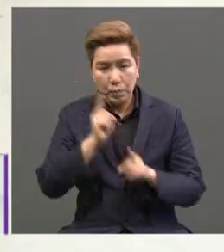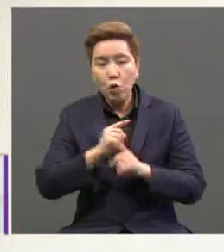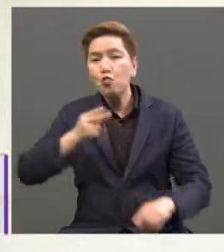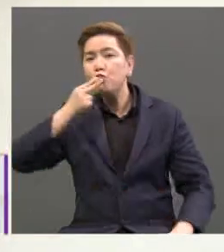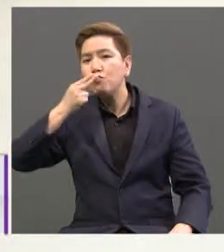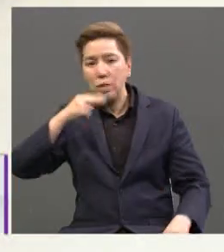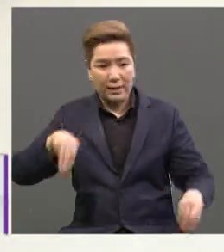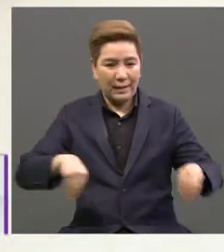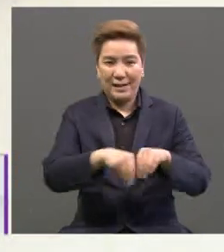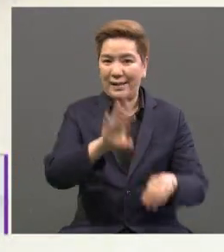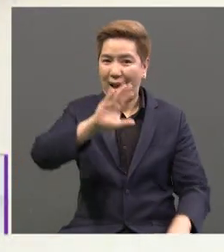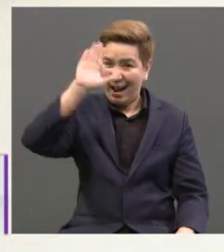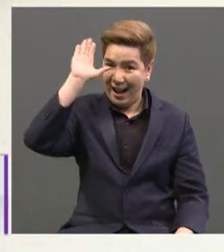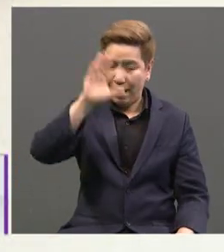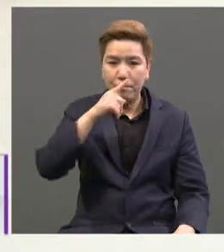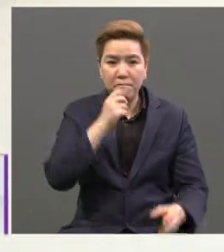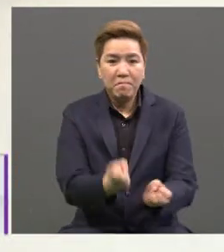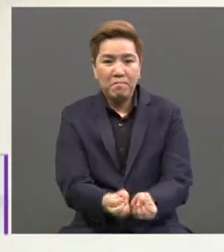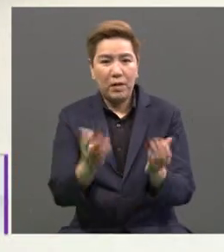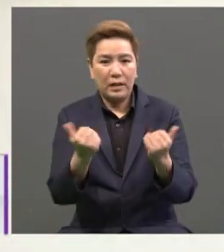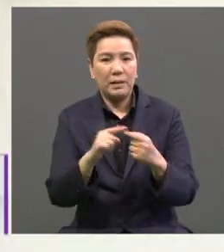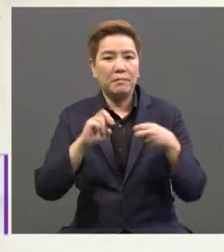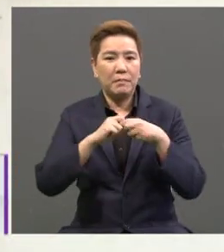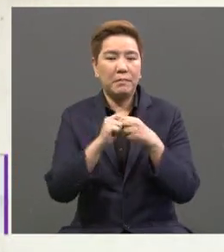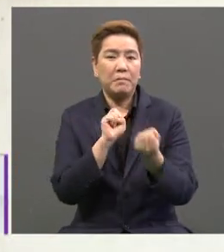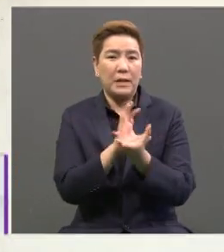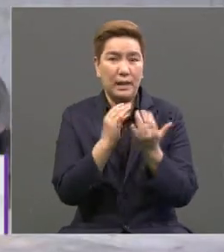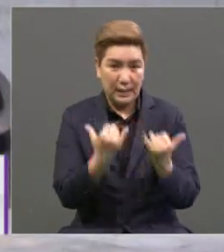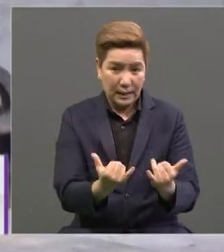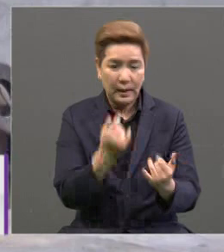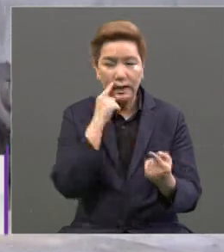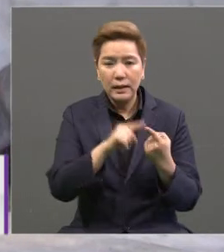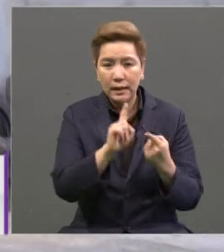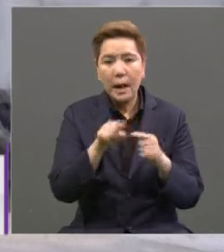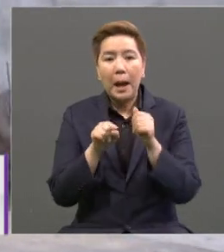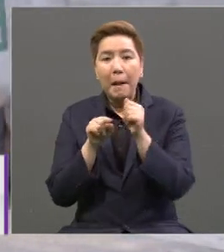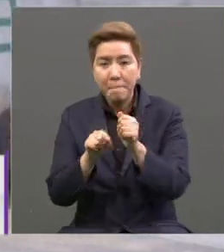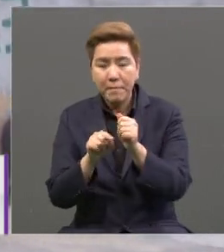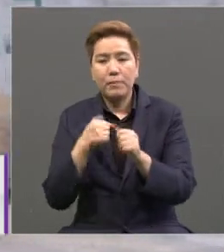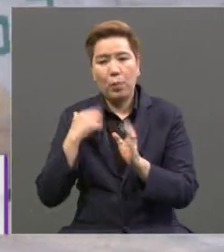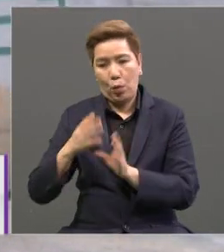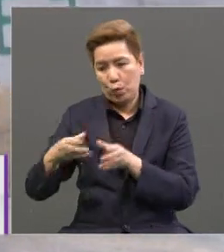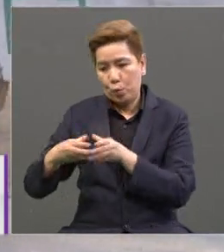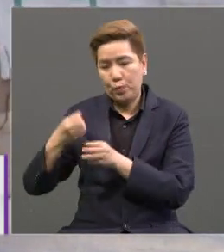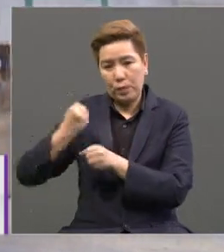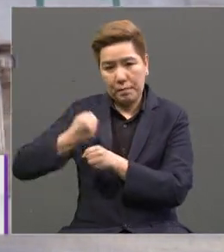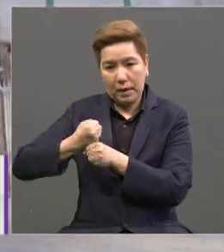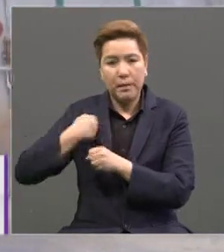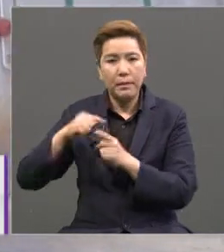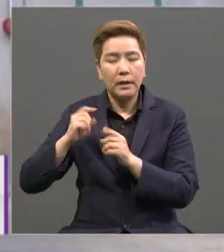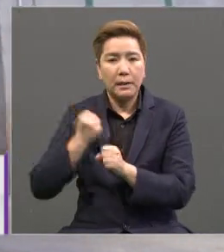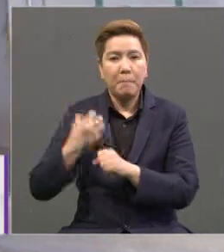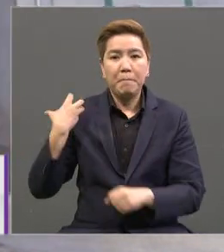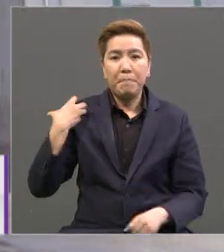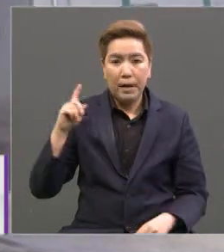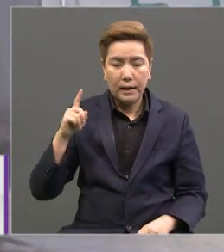สูบบุหรี่ซึ่งมันจะเป็นสาเหตุสำคัญของการก่อให้เกิดเพลิงไม่ได้ทั้งนี้ครับในส่วนของอำเภอได้มีคณะทำงานที่ประกอบไปด้วยปลัด